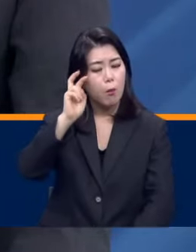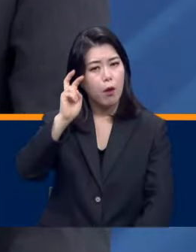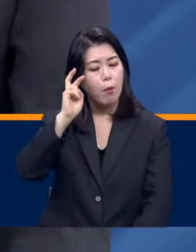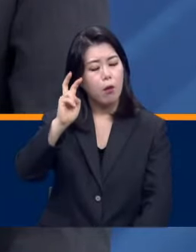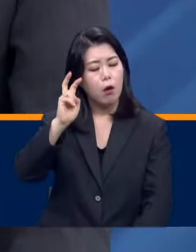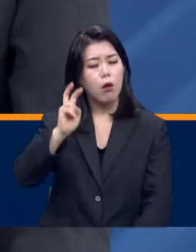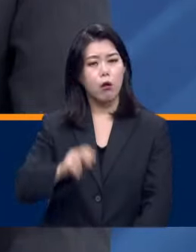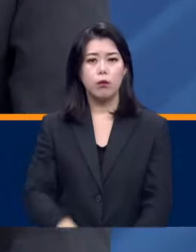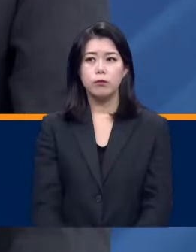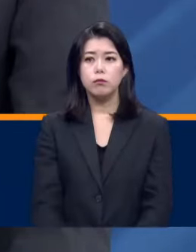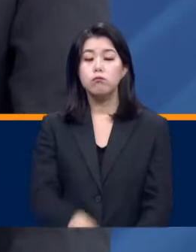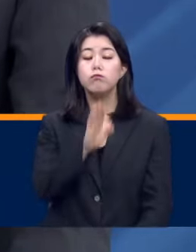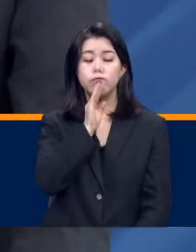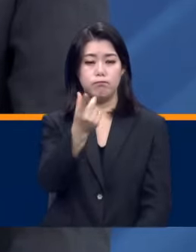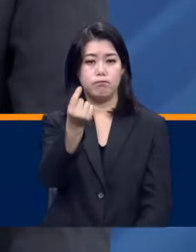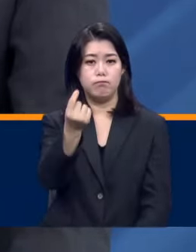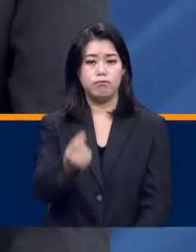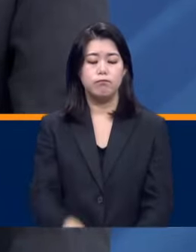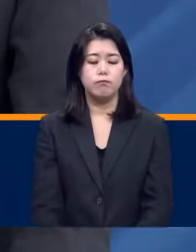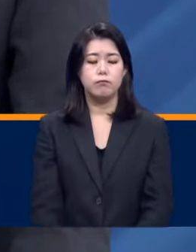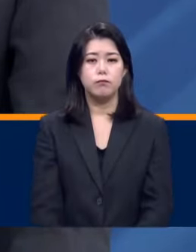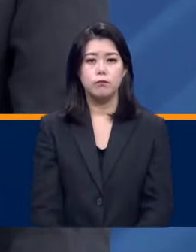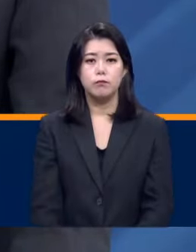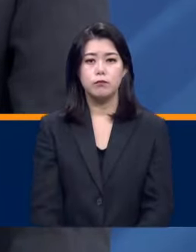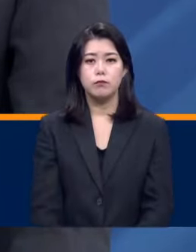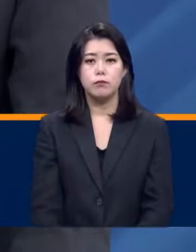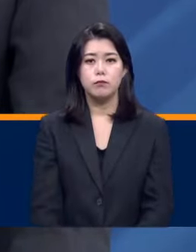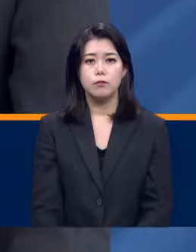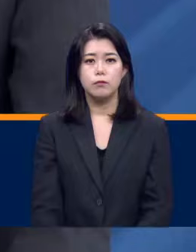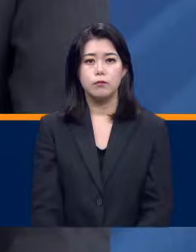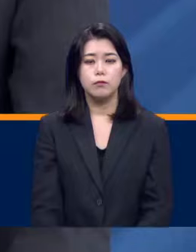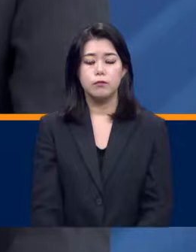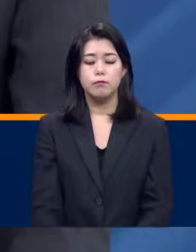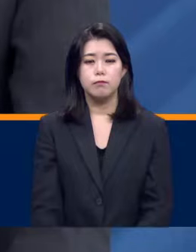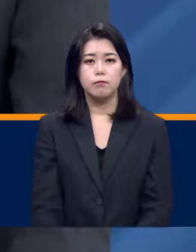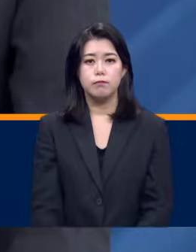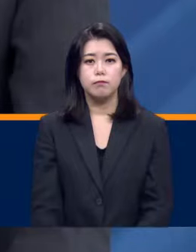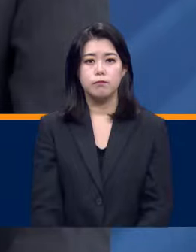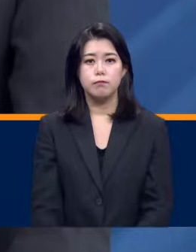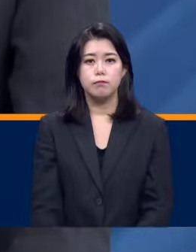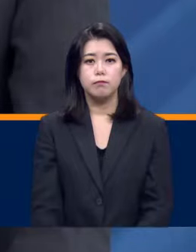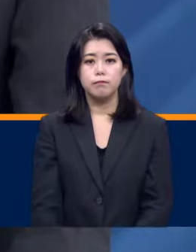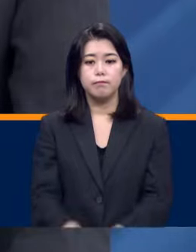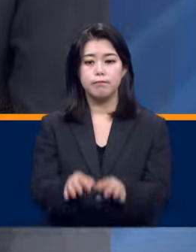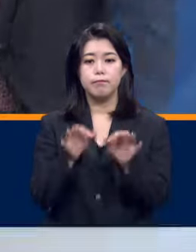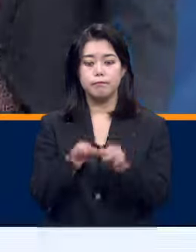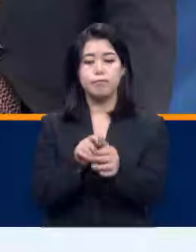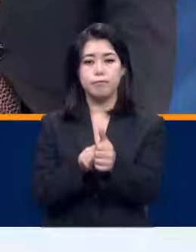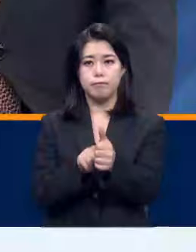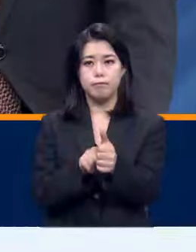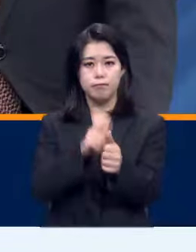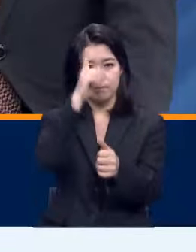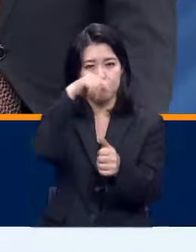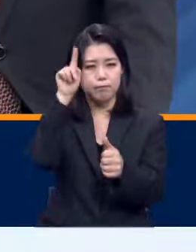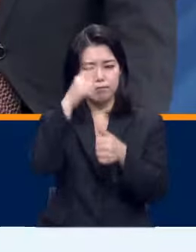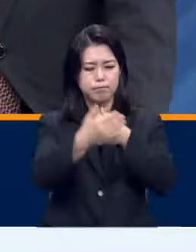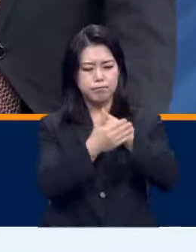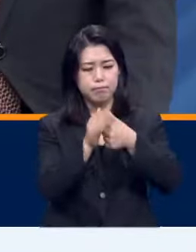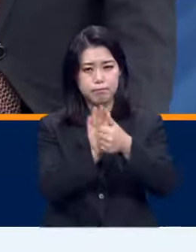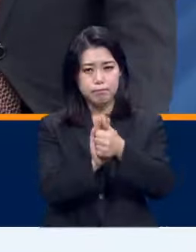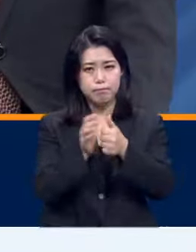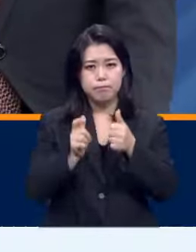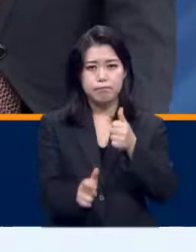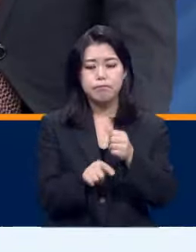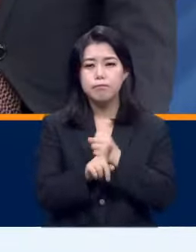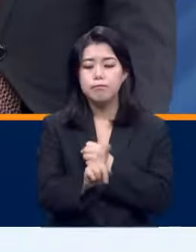생각도 들거든요 예 그렇죠 충분히 그렇게 추정을 해 볼 수 있는 거죠 아마 그 김정은이 러시아와 협력을 강화한게